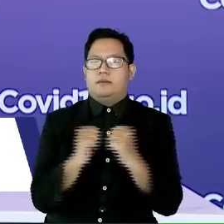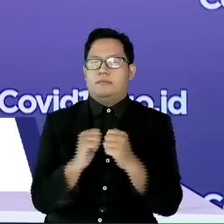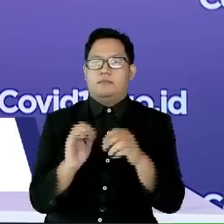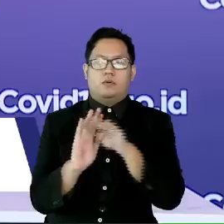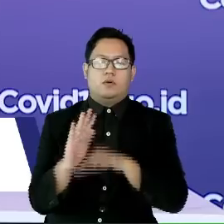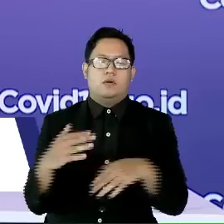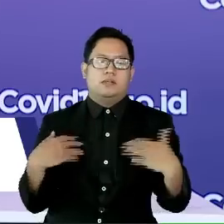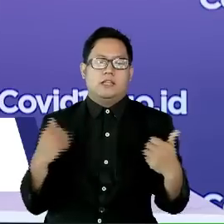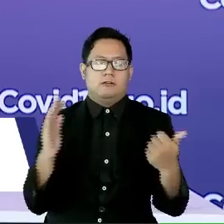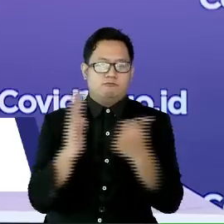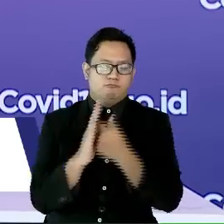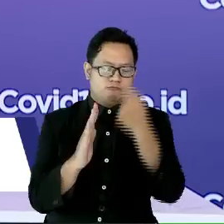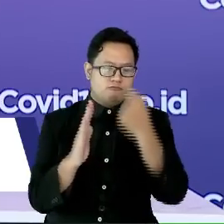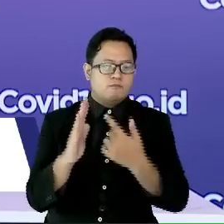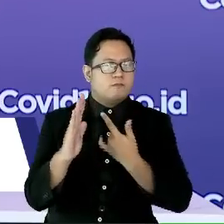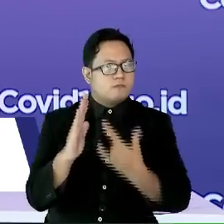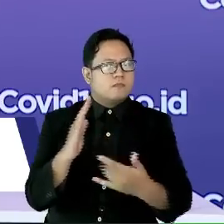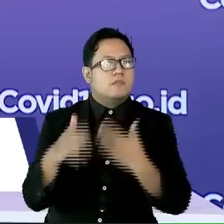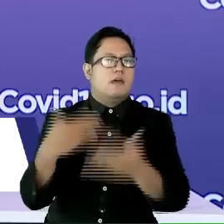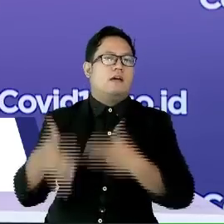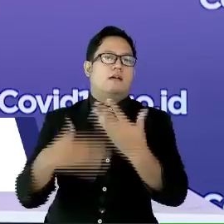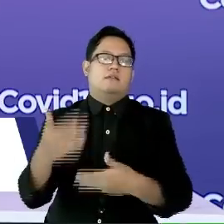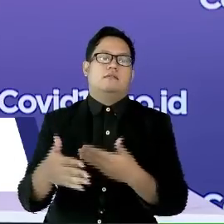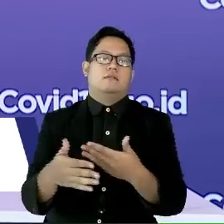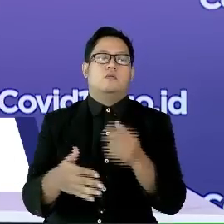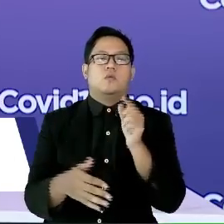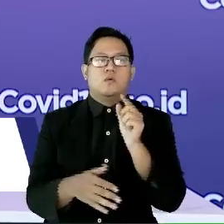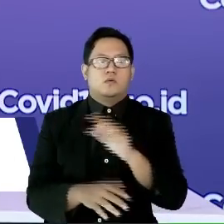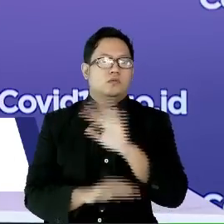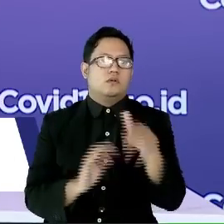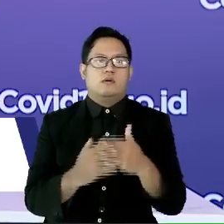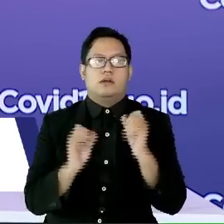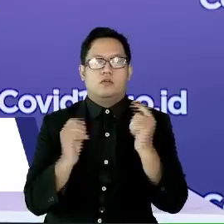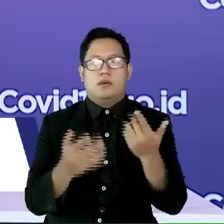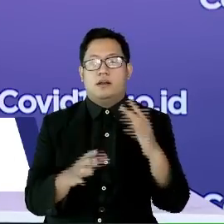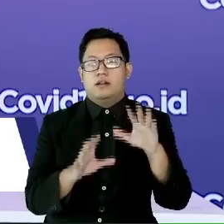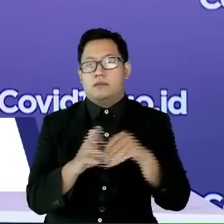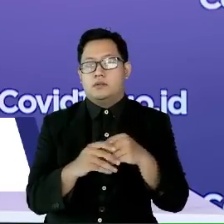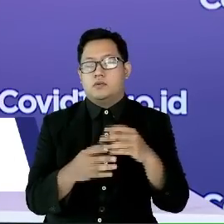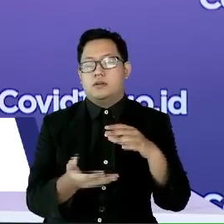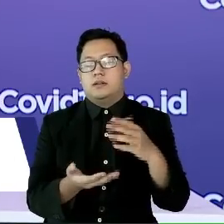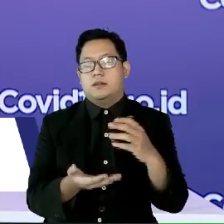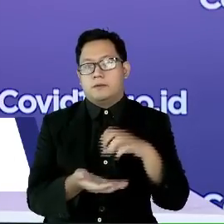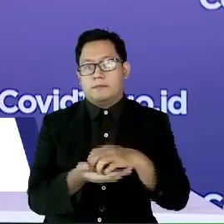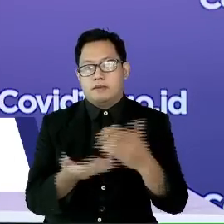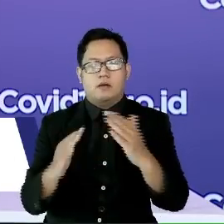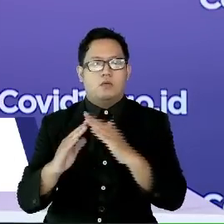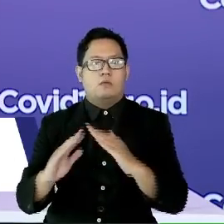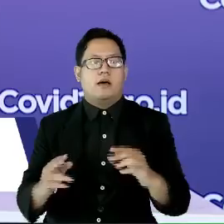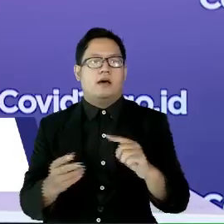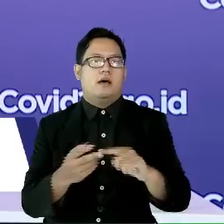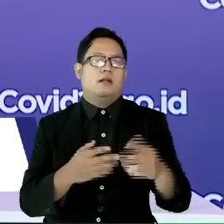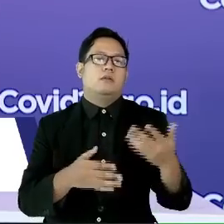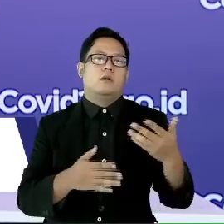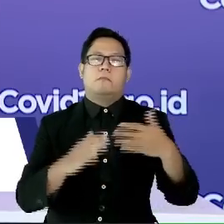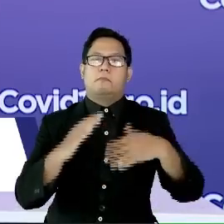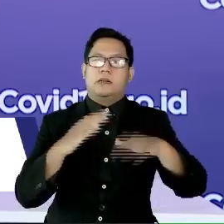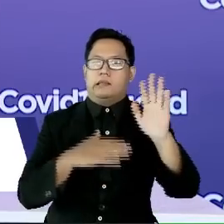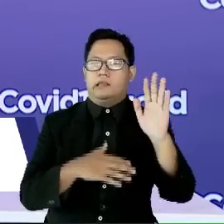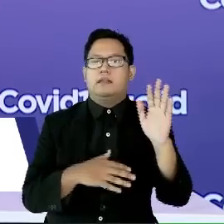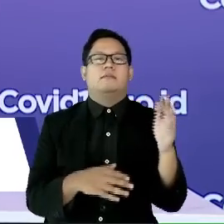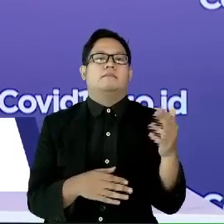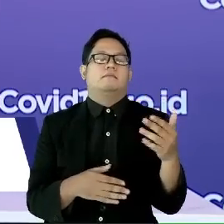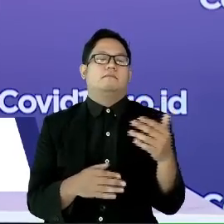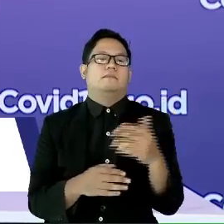protokol kesehatan di setiap aspek kehidupan, termasuk dalam rumah, dalam perjalanan, atau dalam